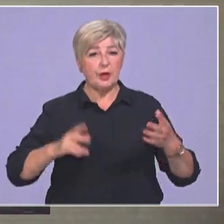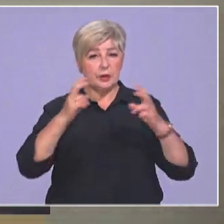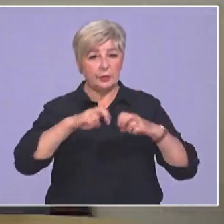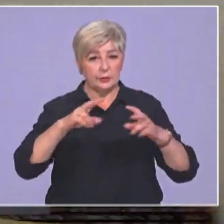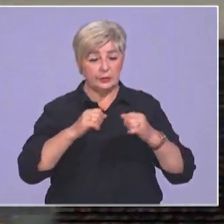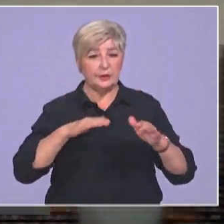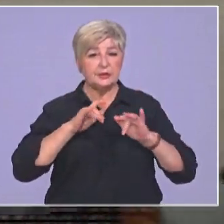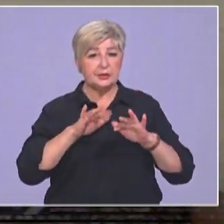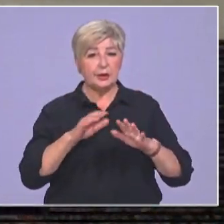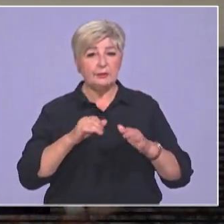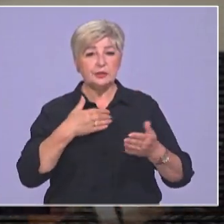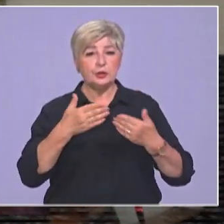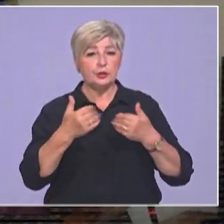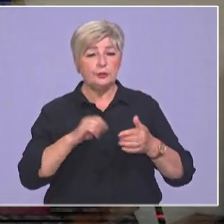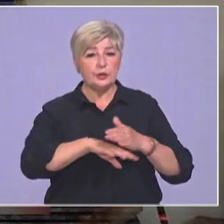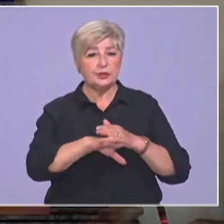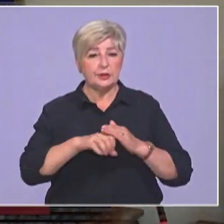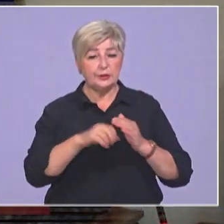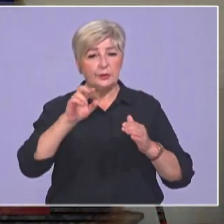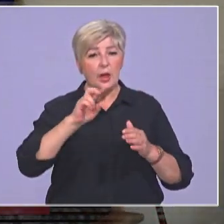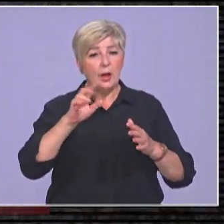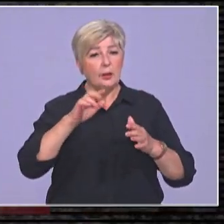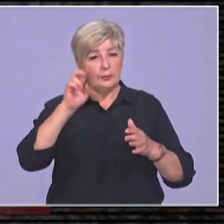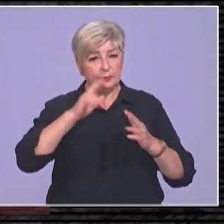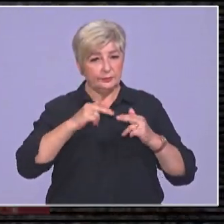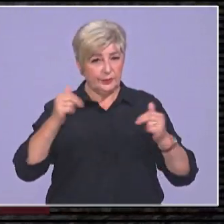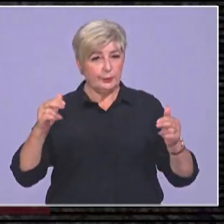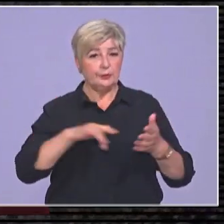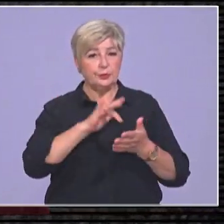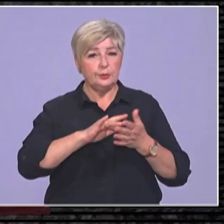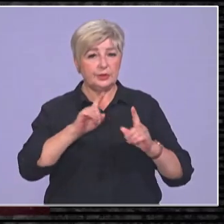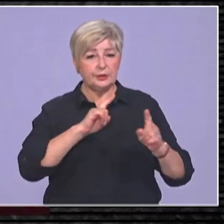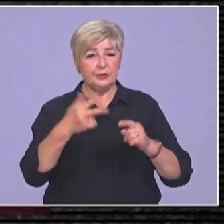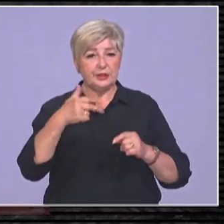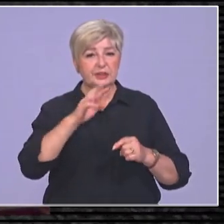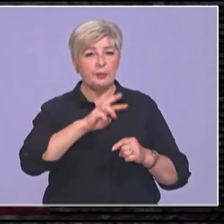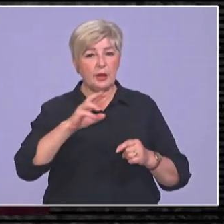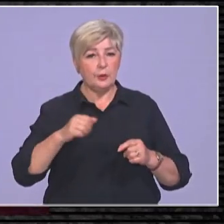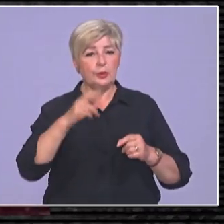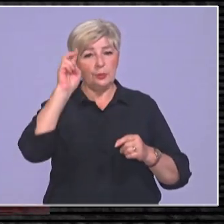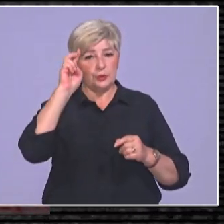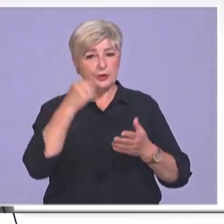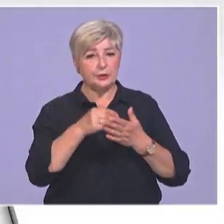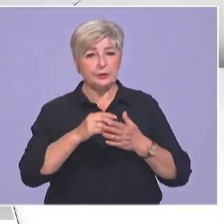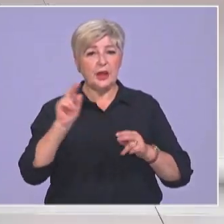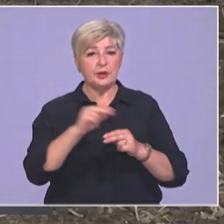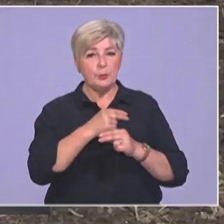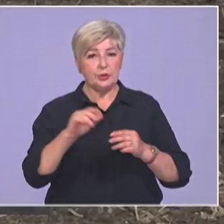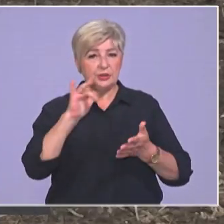справи стосовно розкрадання Дніпровською міськрадою 30 мільйонів бюджетних коштів на ремонті центрального